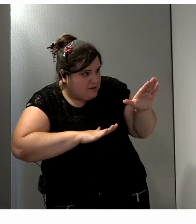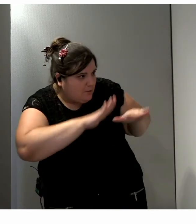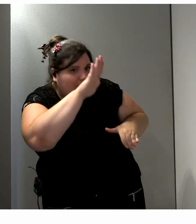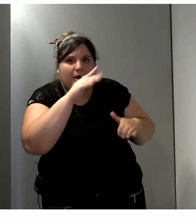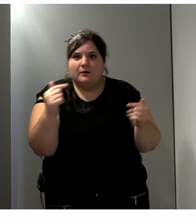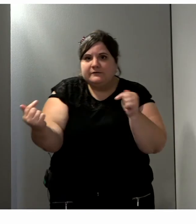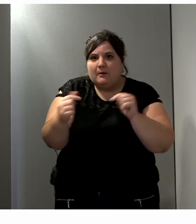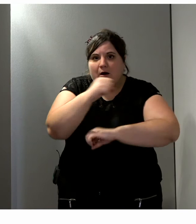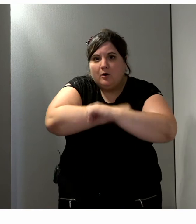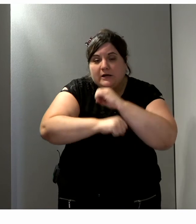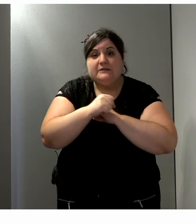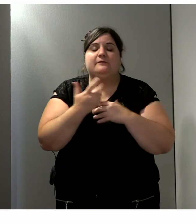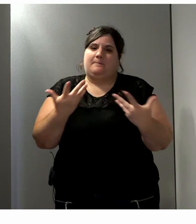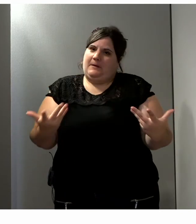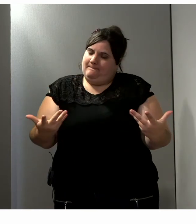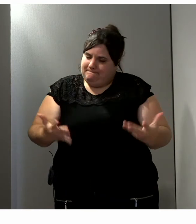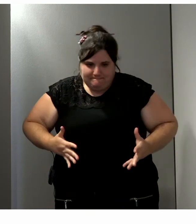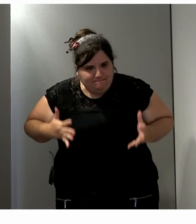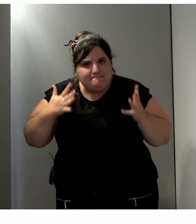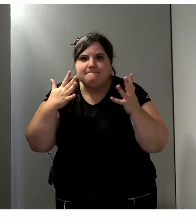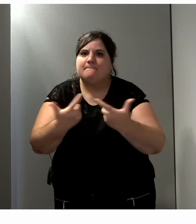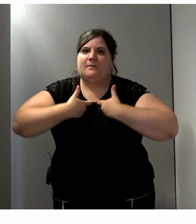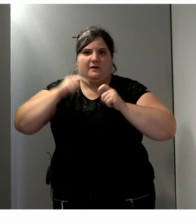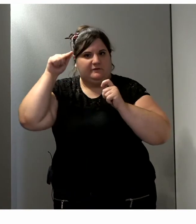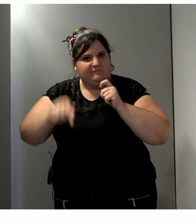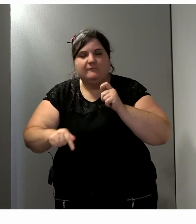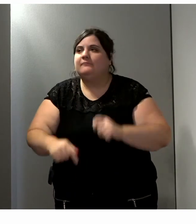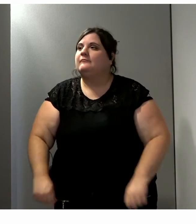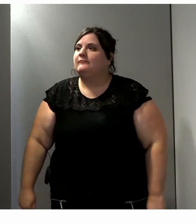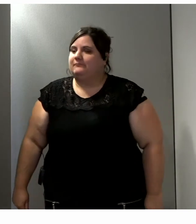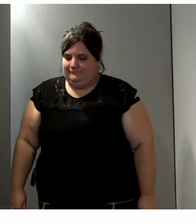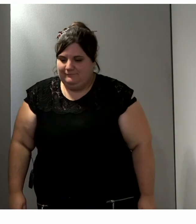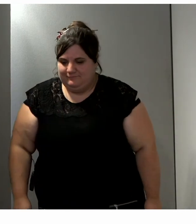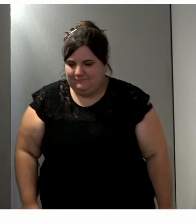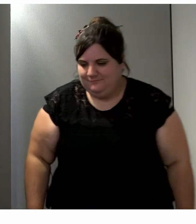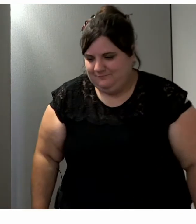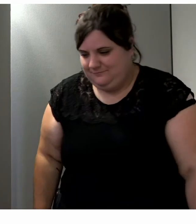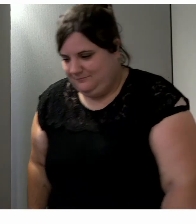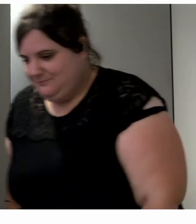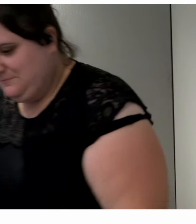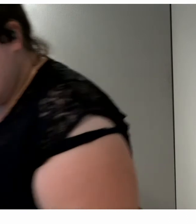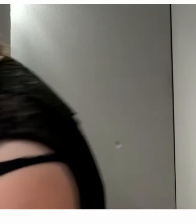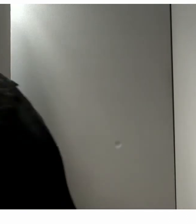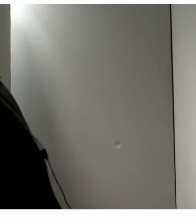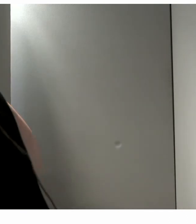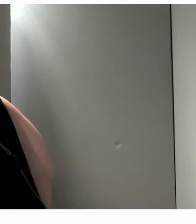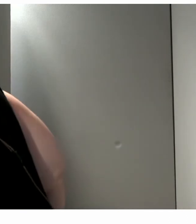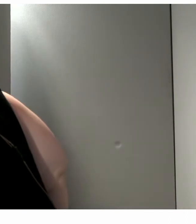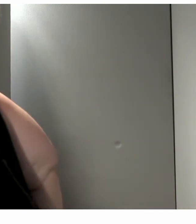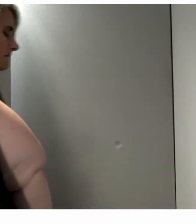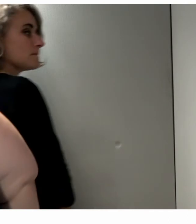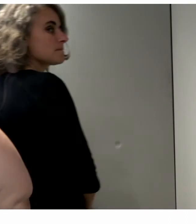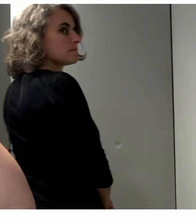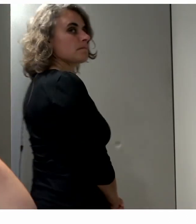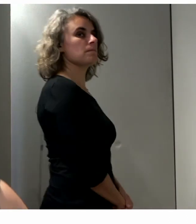Alors comment on peut faire pour qu'en 2022, vraiment tous les citoyens, quelles que soient leurs